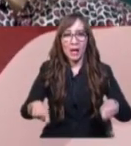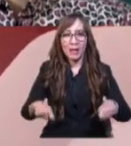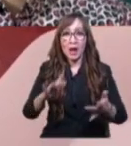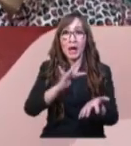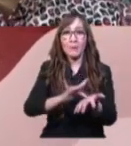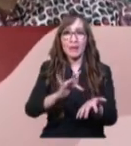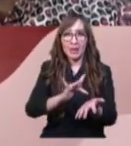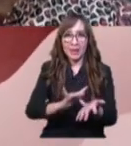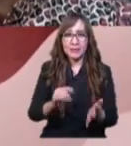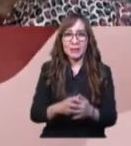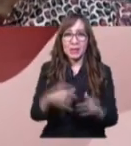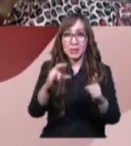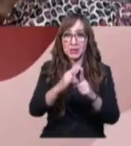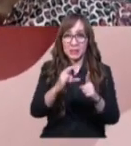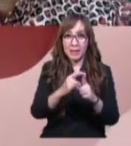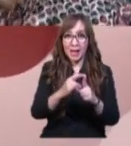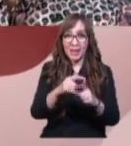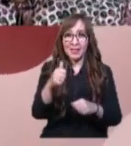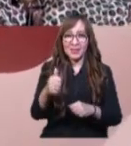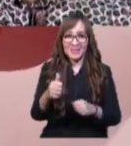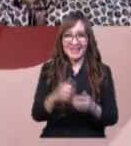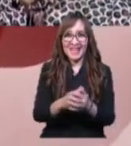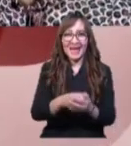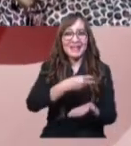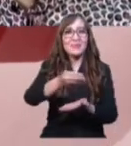di Kopi Tuku, boleh di-share ke teman-teman semua?